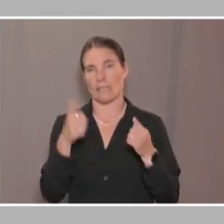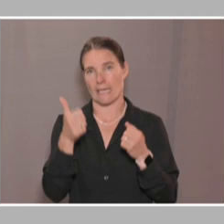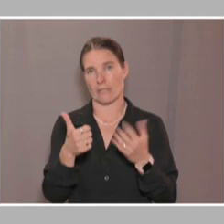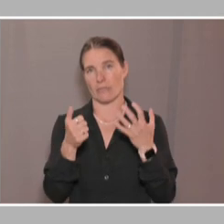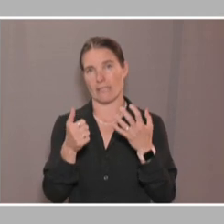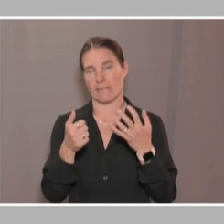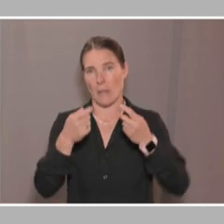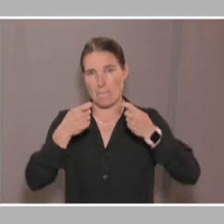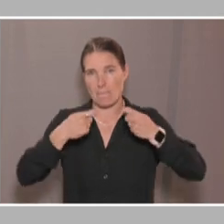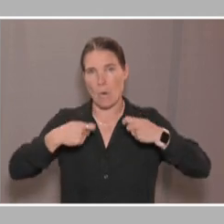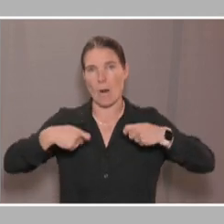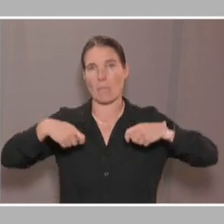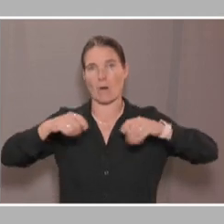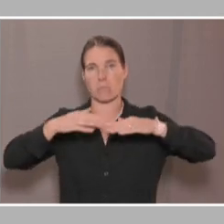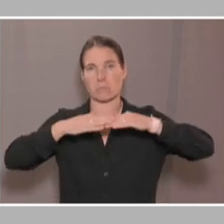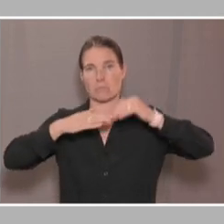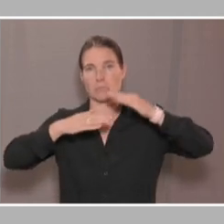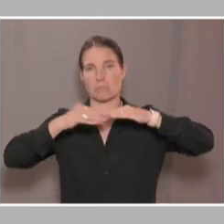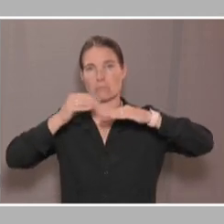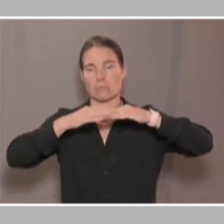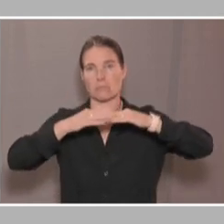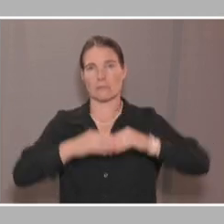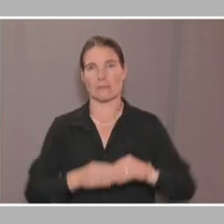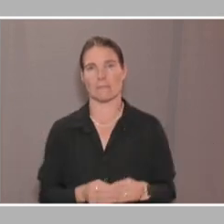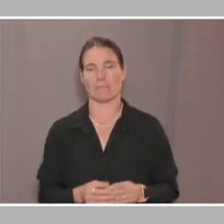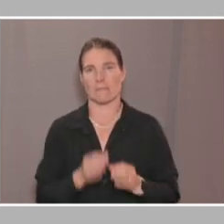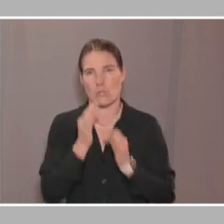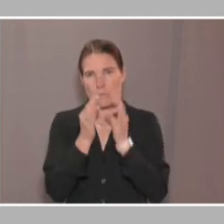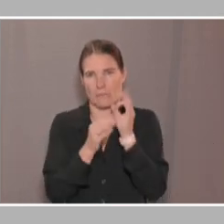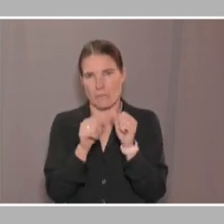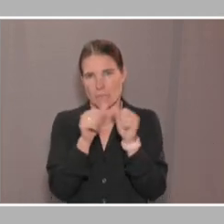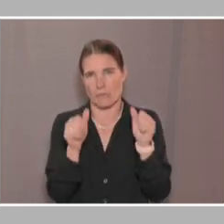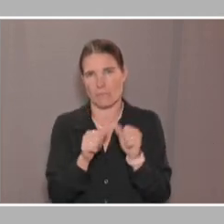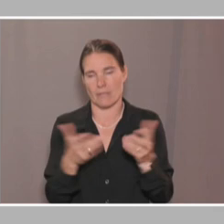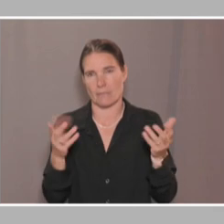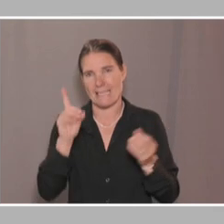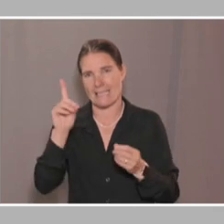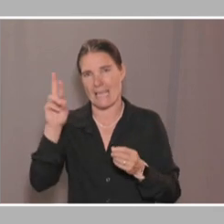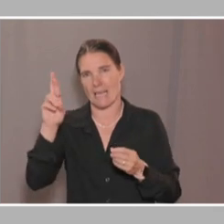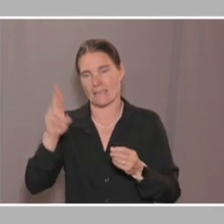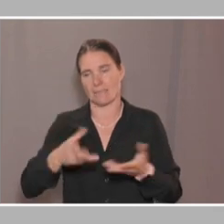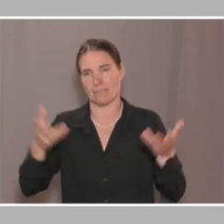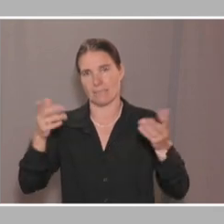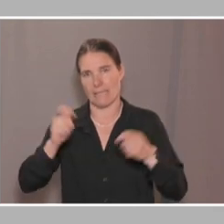Mauerbau. Und diese spezifische Form des Wachstums war erledigt.